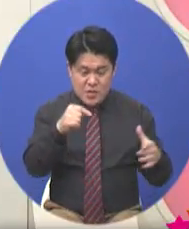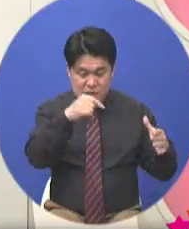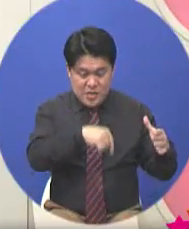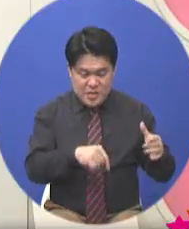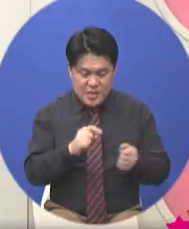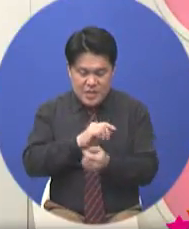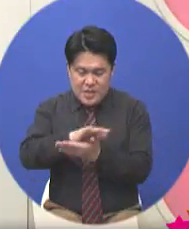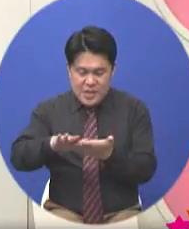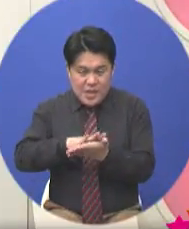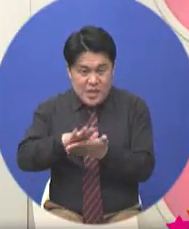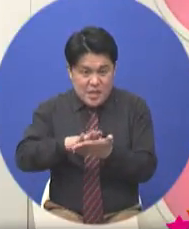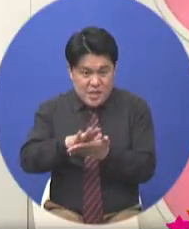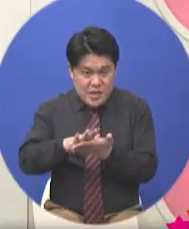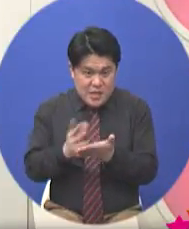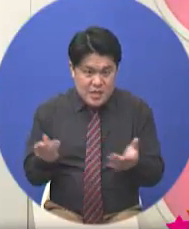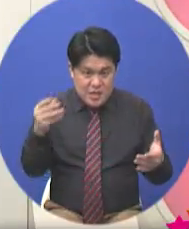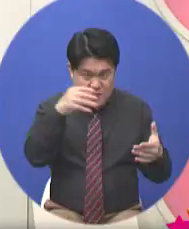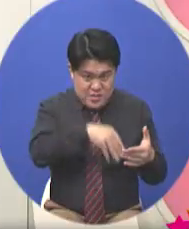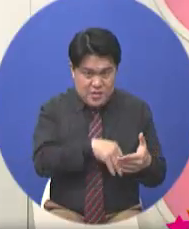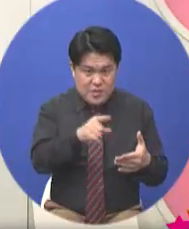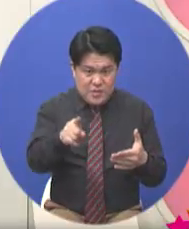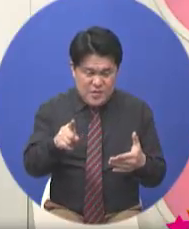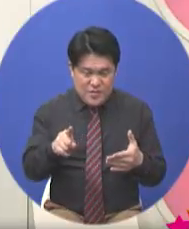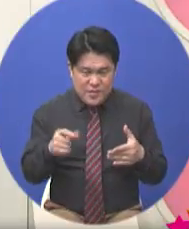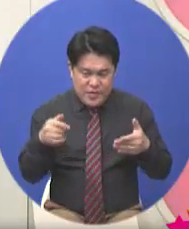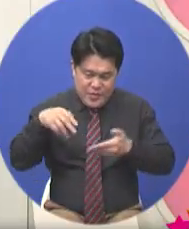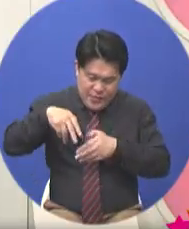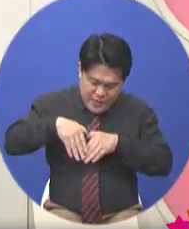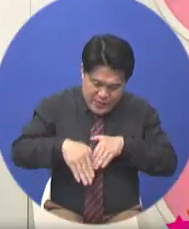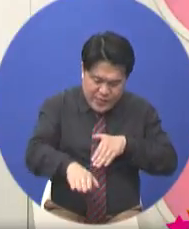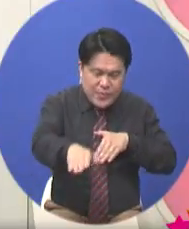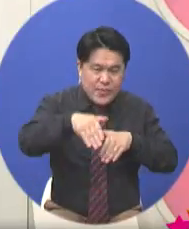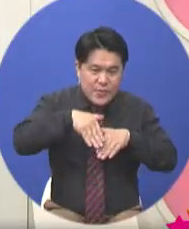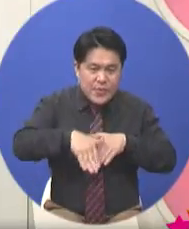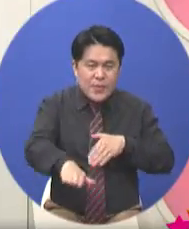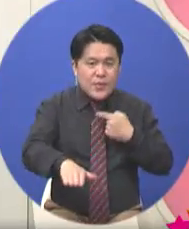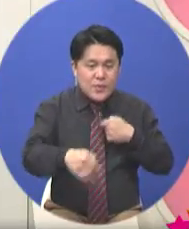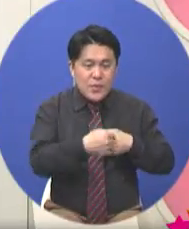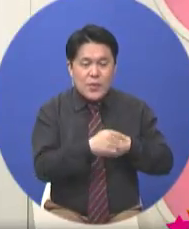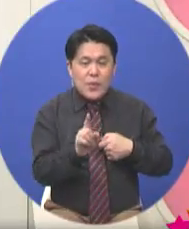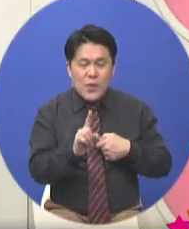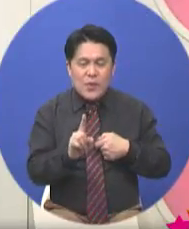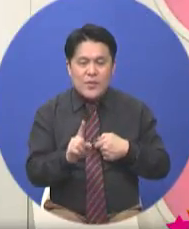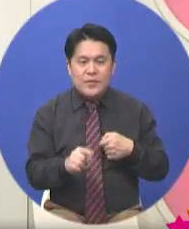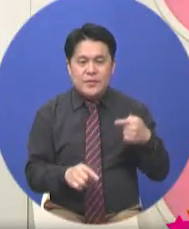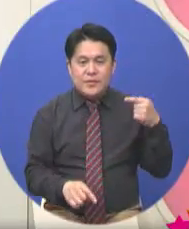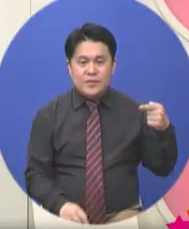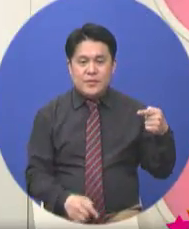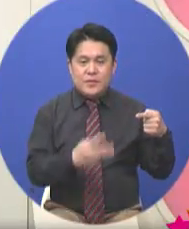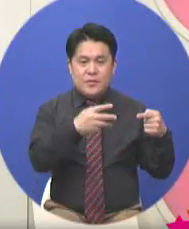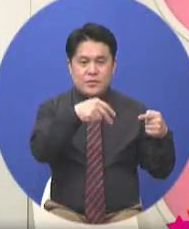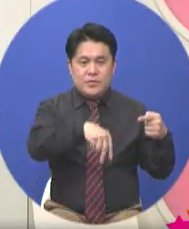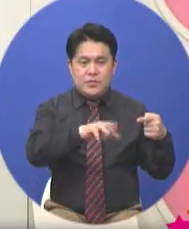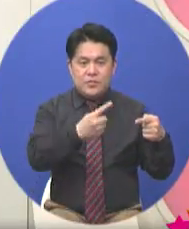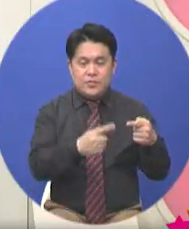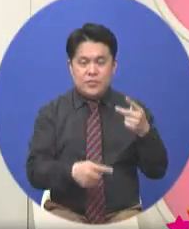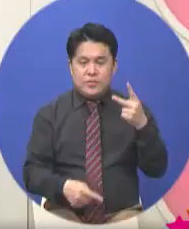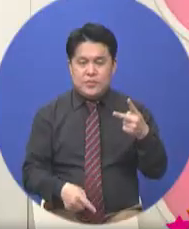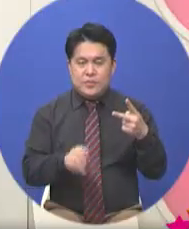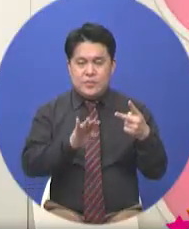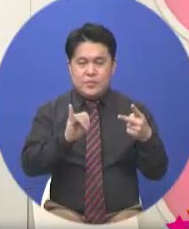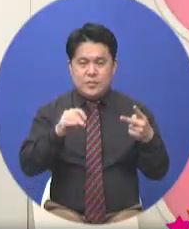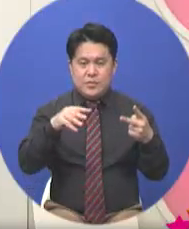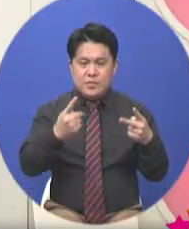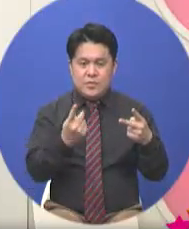산비탈에서 눈썰매를 타고 놀았죠. 네. 이것은 무엇일까요? 1번 튜브, 3번, 2번 비료포대,